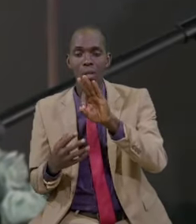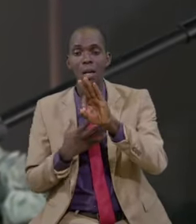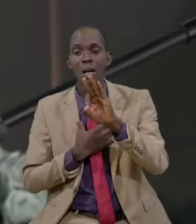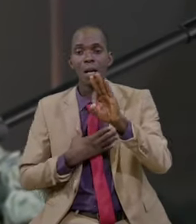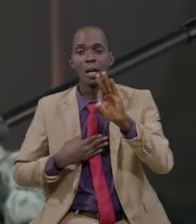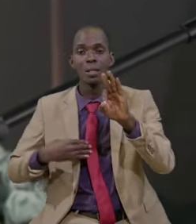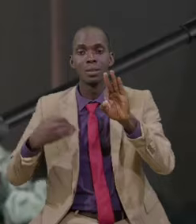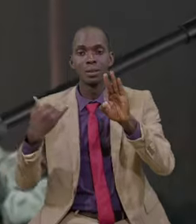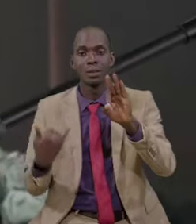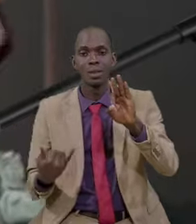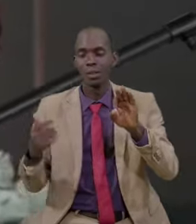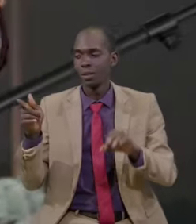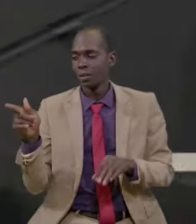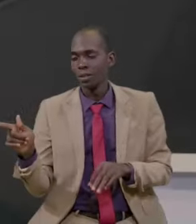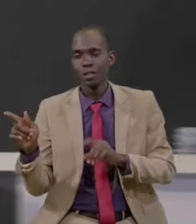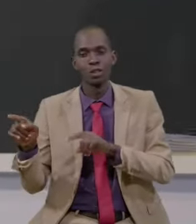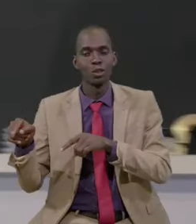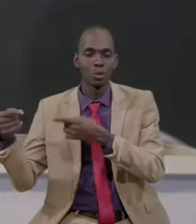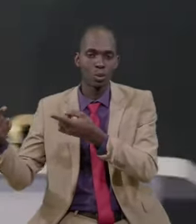le aller.